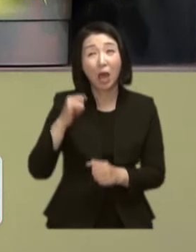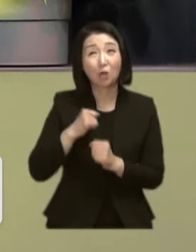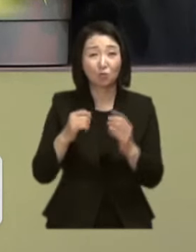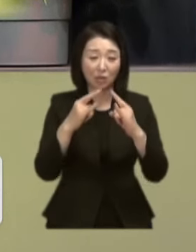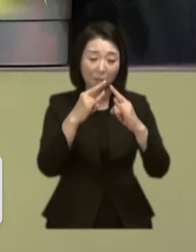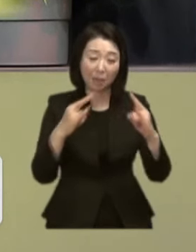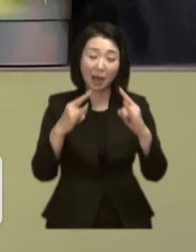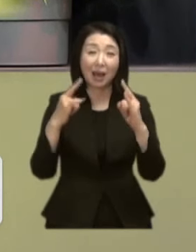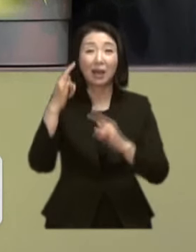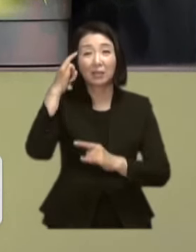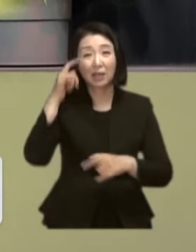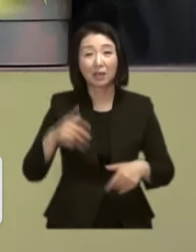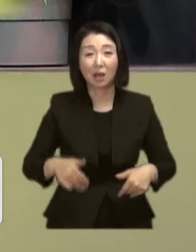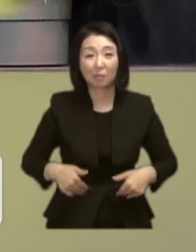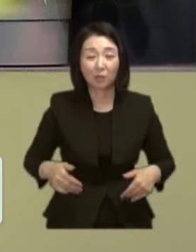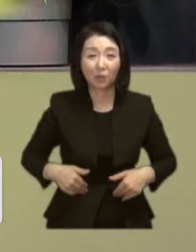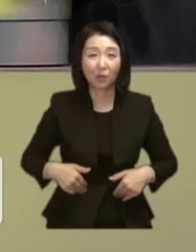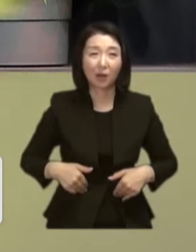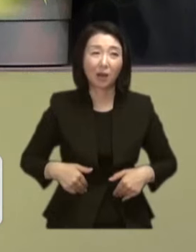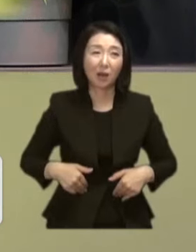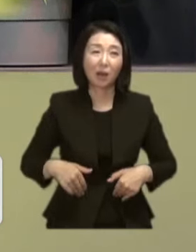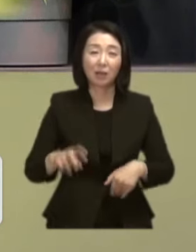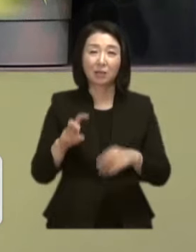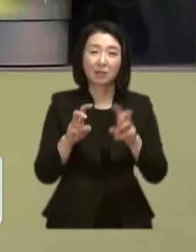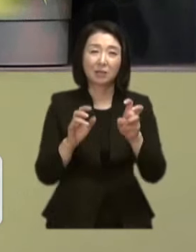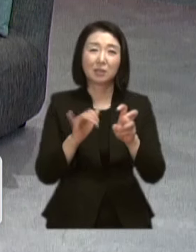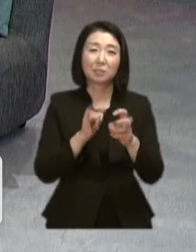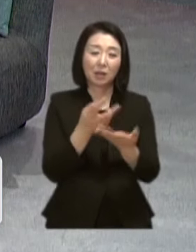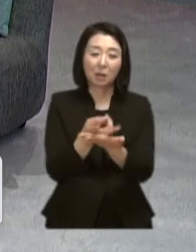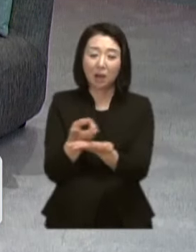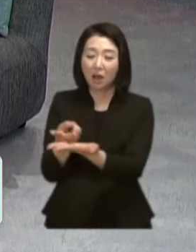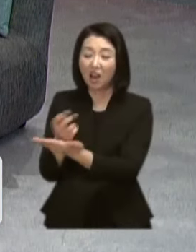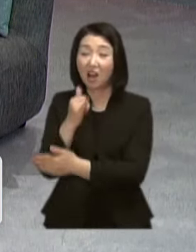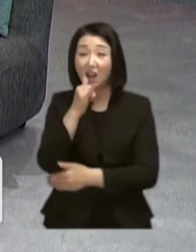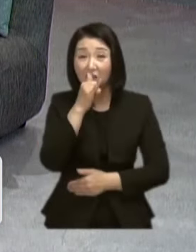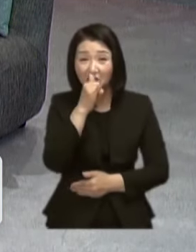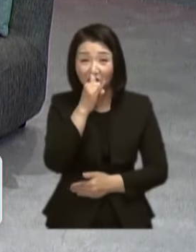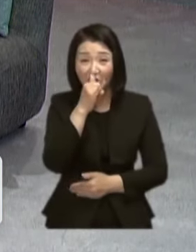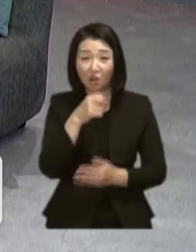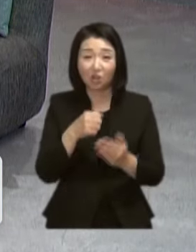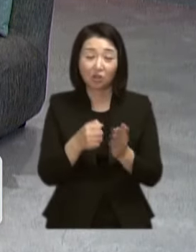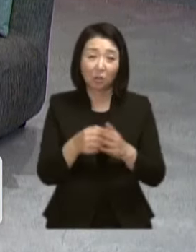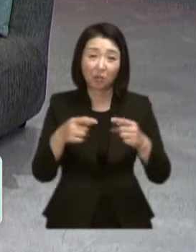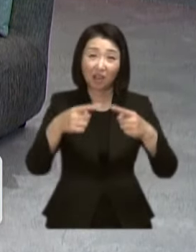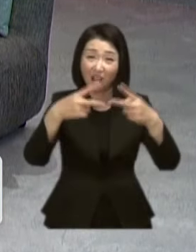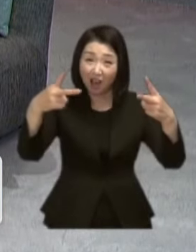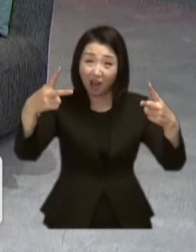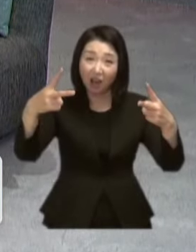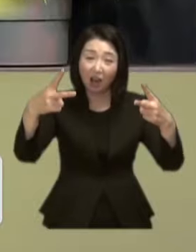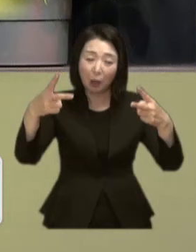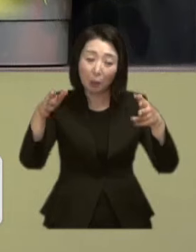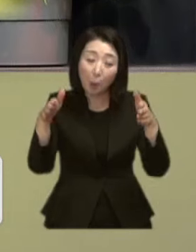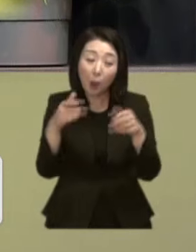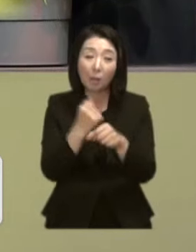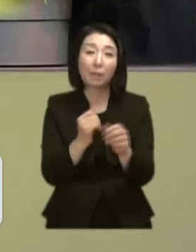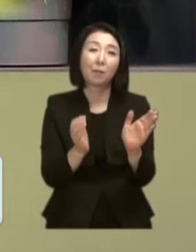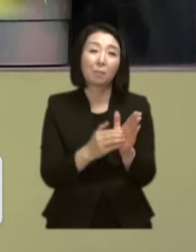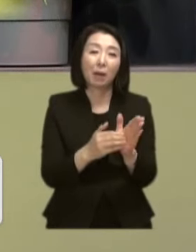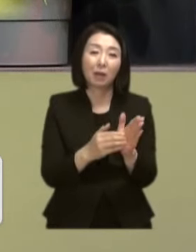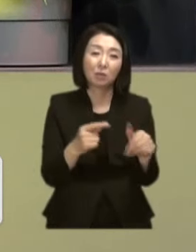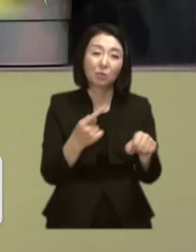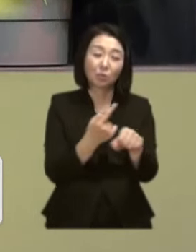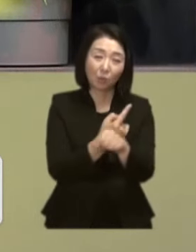거예요. 네. 그런 데서 한 20명 이렇게 자니까 참 가슴이 아파요. 숙소 누가 한 번에 주셔가지고 2층짜리 조그만 거 하나 줬어요. 근데 나머지 아이들이